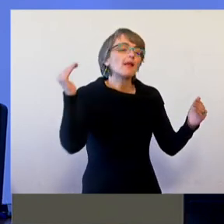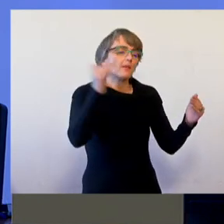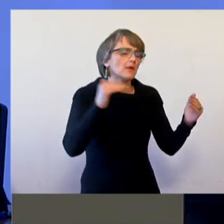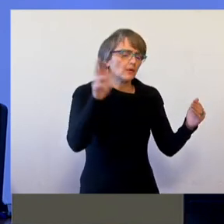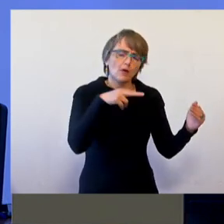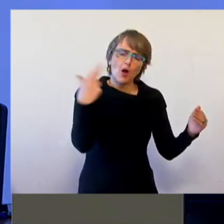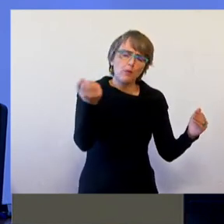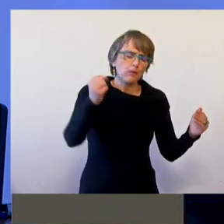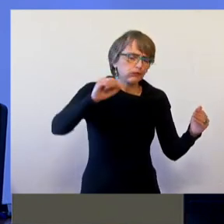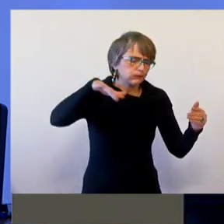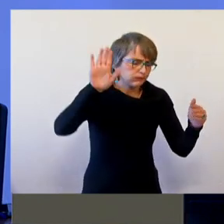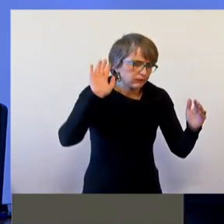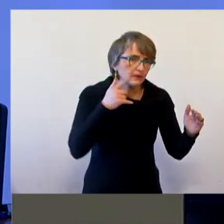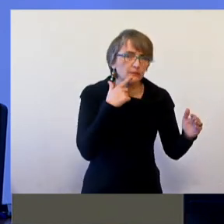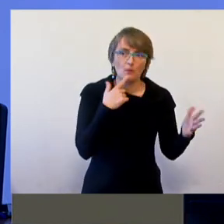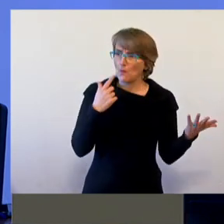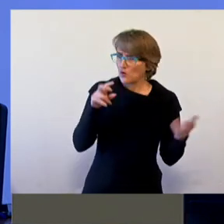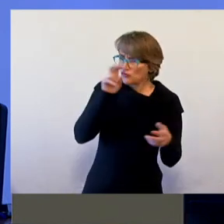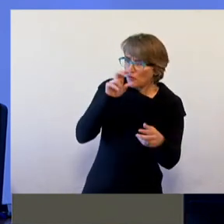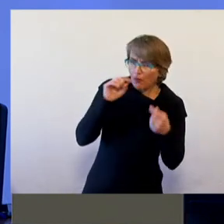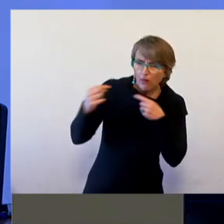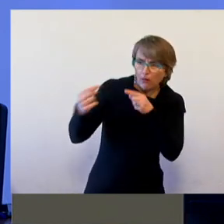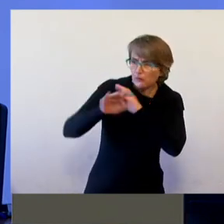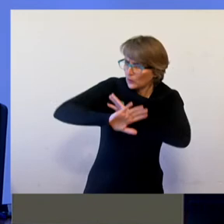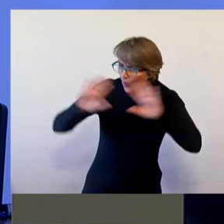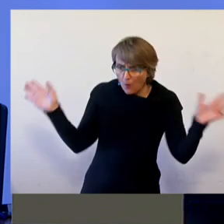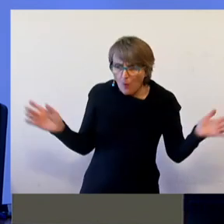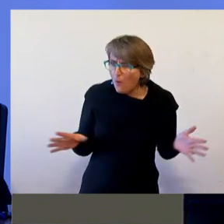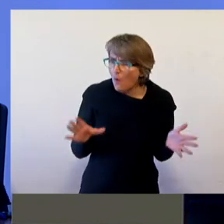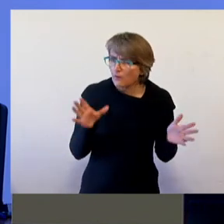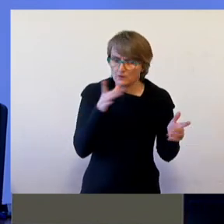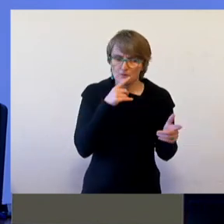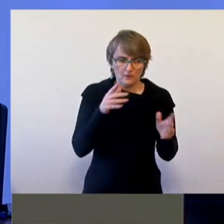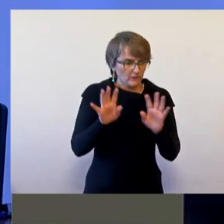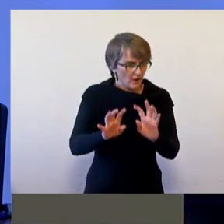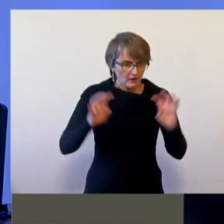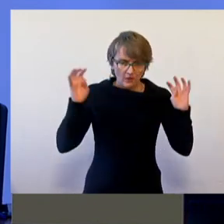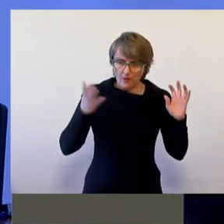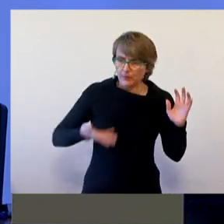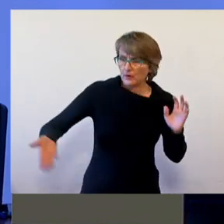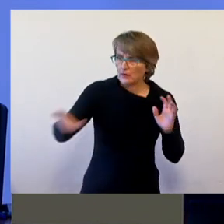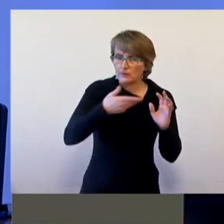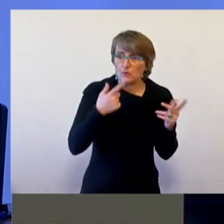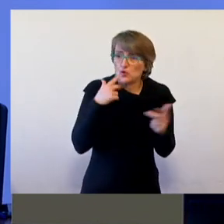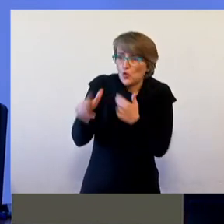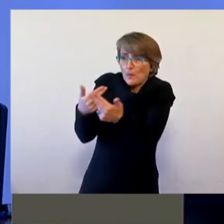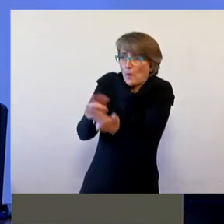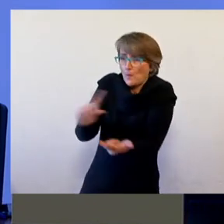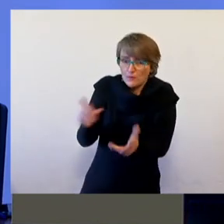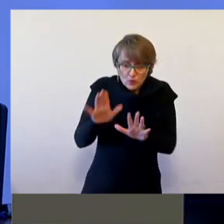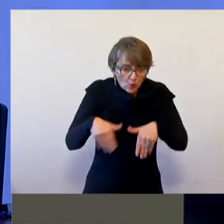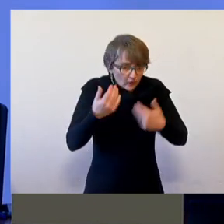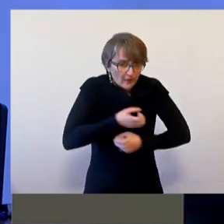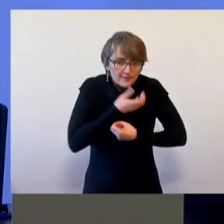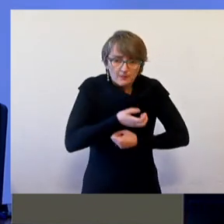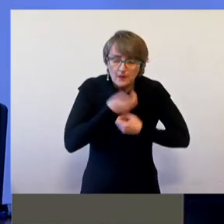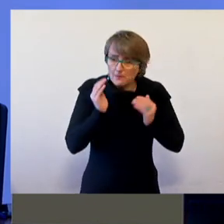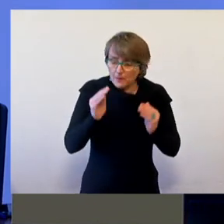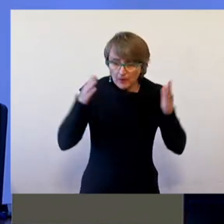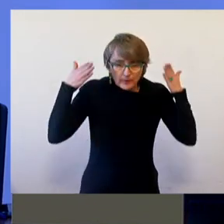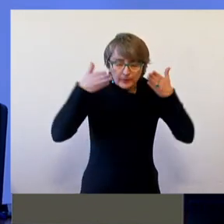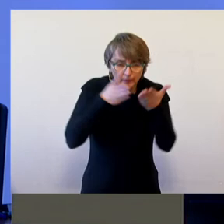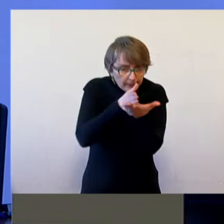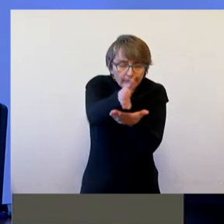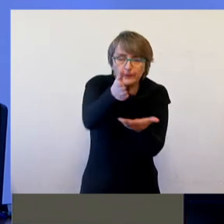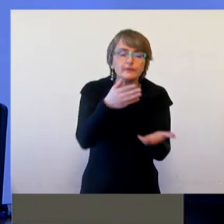de mon intervention. Il n'y a aucune invective, il y a un constat de l'Assemblée. Aux mais je ne la réponds pas, je poursuis mon intervention. Merci, Monsieur Martin. Et